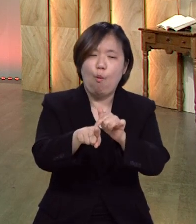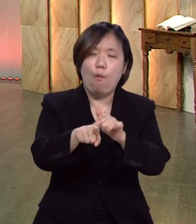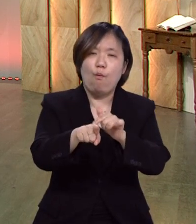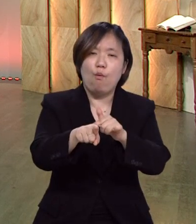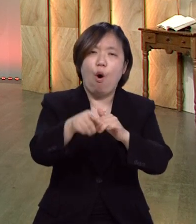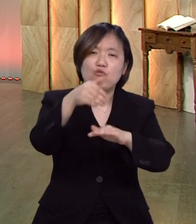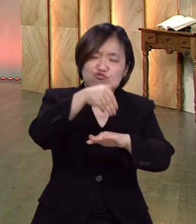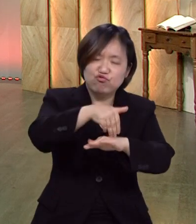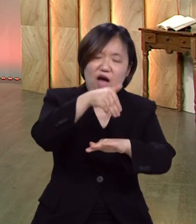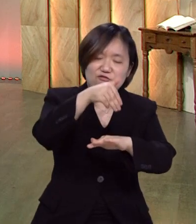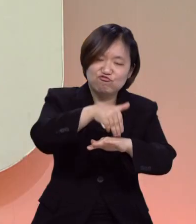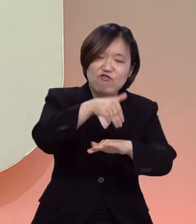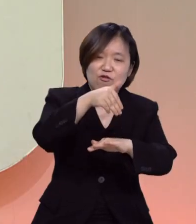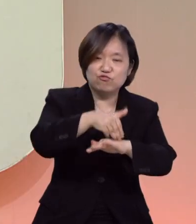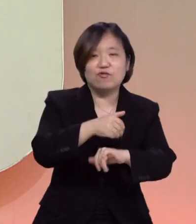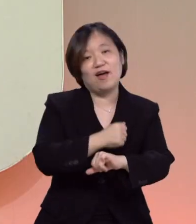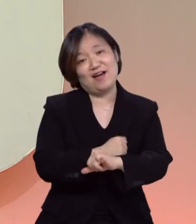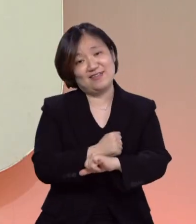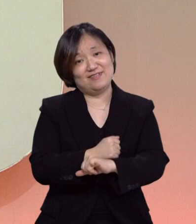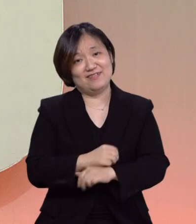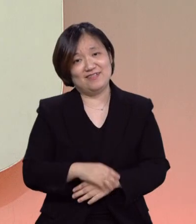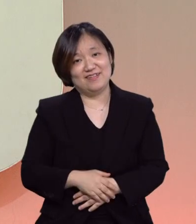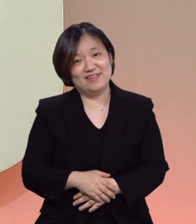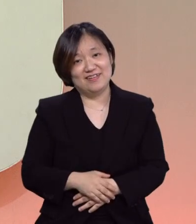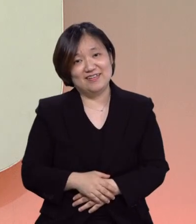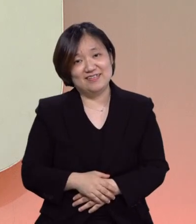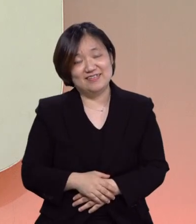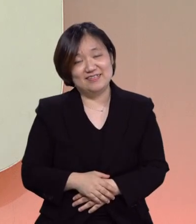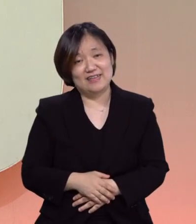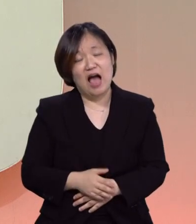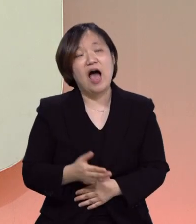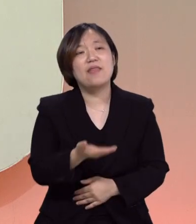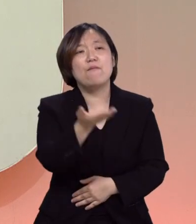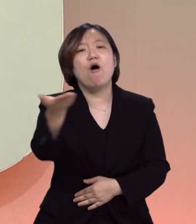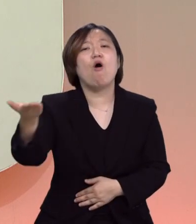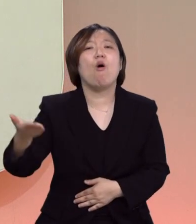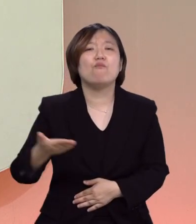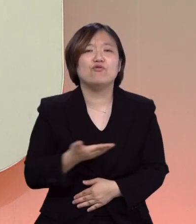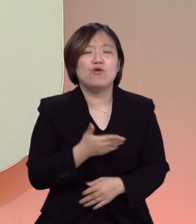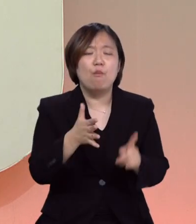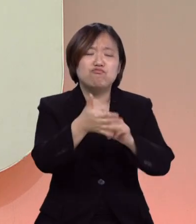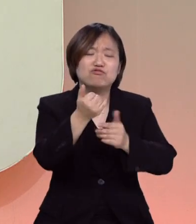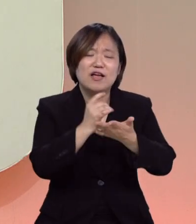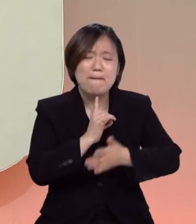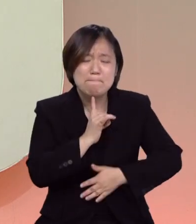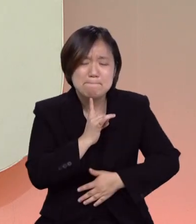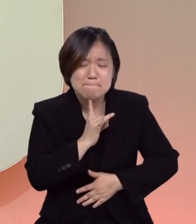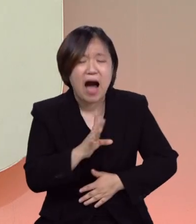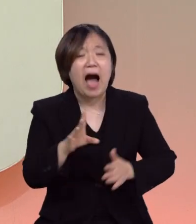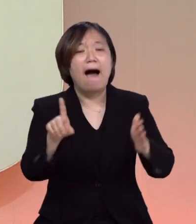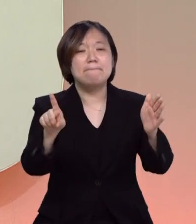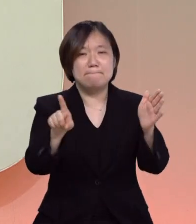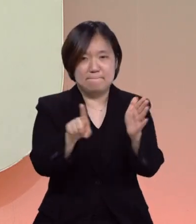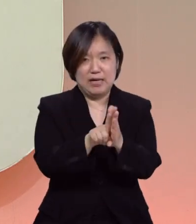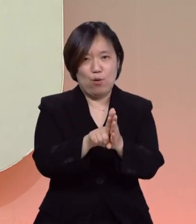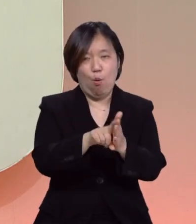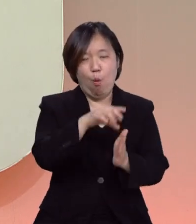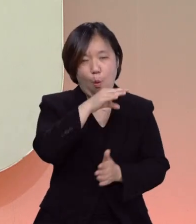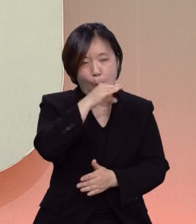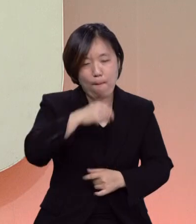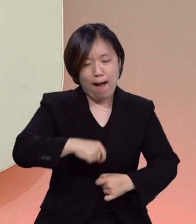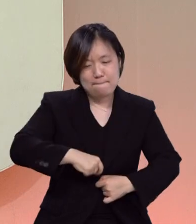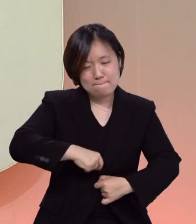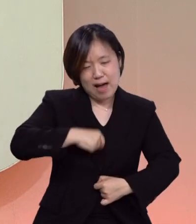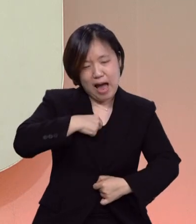닦을뿐입니다 그러니 우리의 불자님들 오직 부처님을 믿고 바른 견해로서 부처님